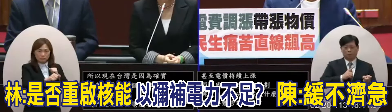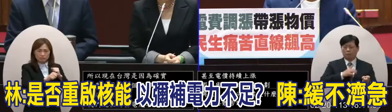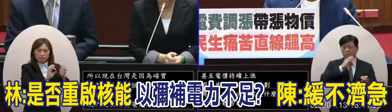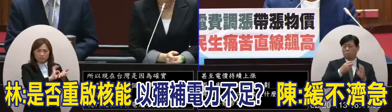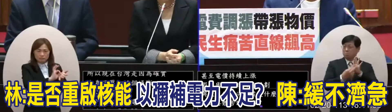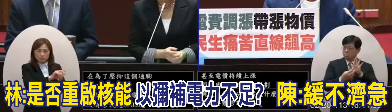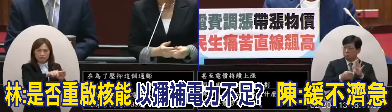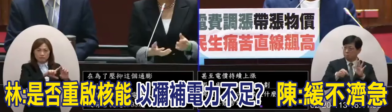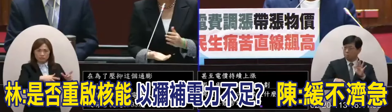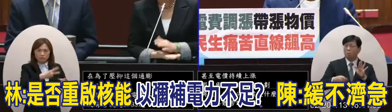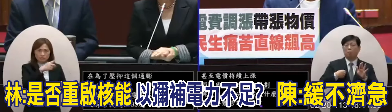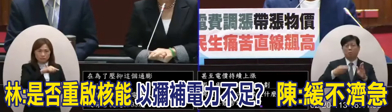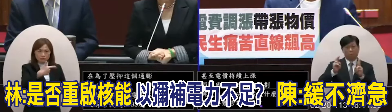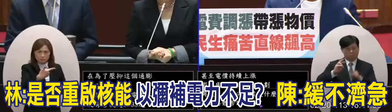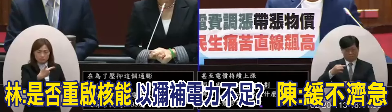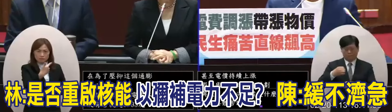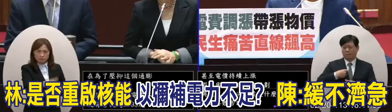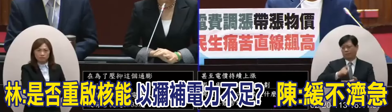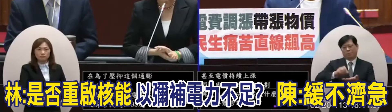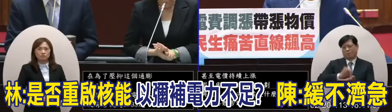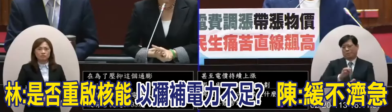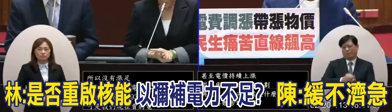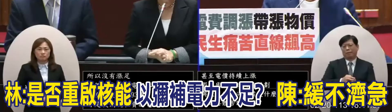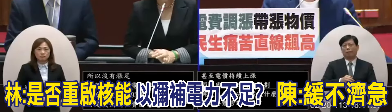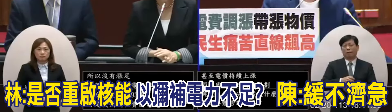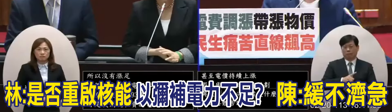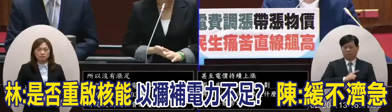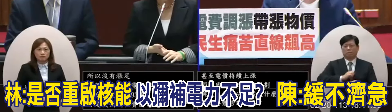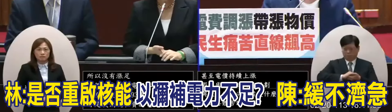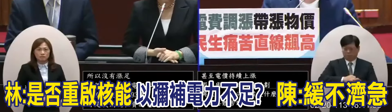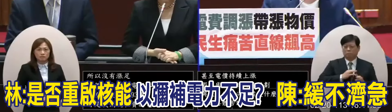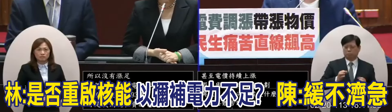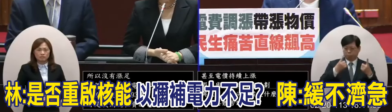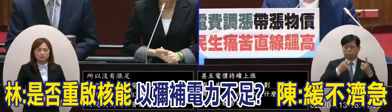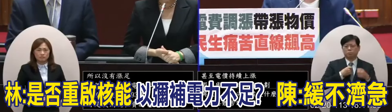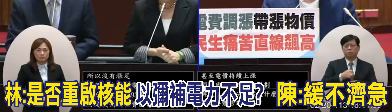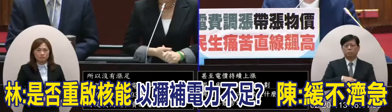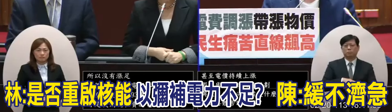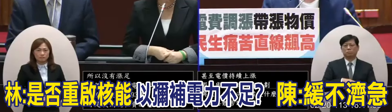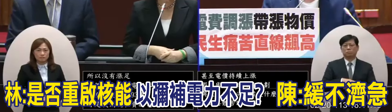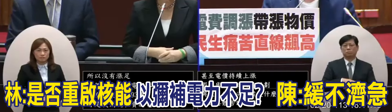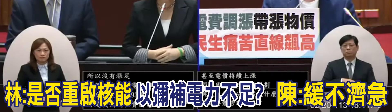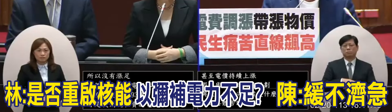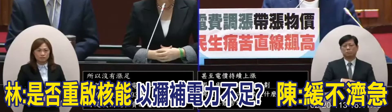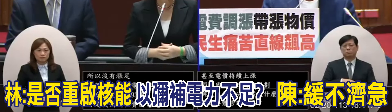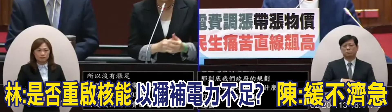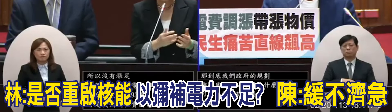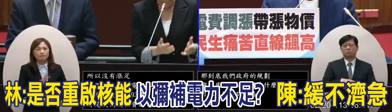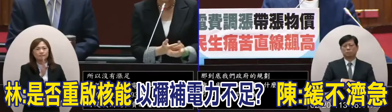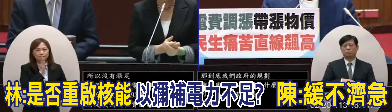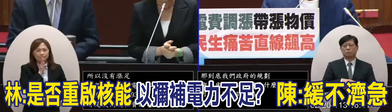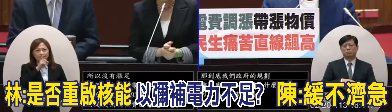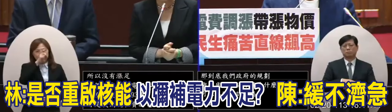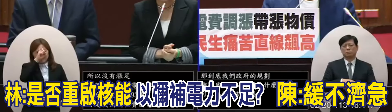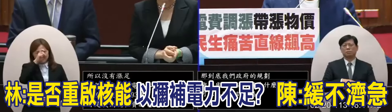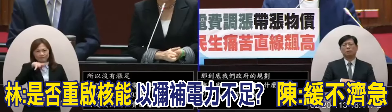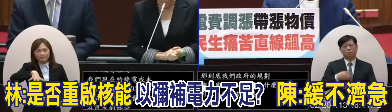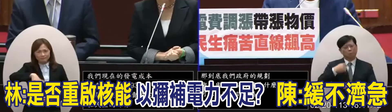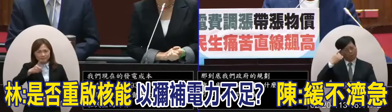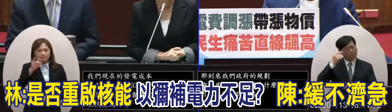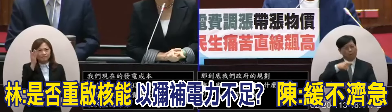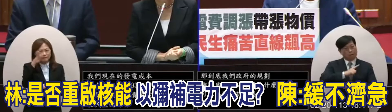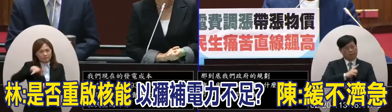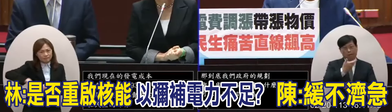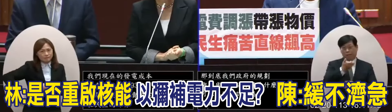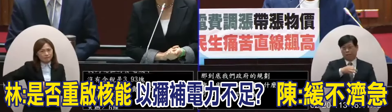图解释就是说，因为我们的电价太低了啦，所以你势必要涨了。我想我还是 我们当然优先还是希望政府能够给